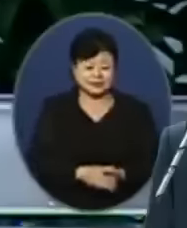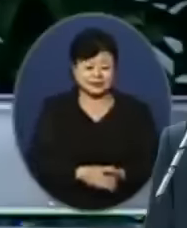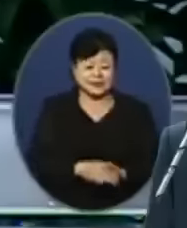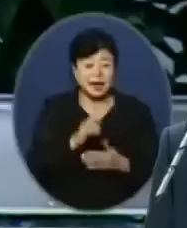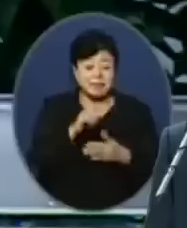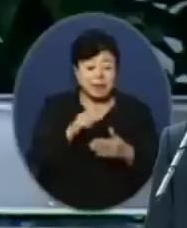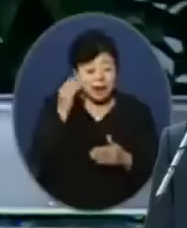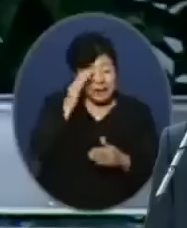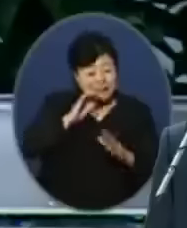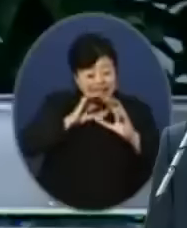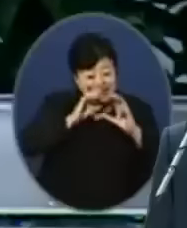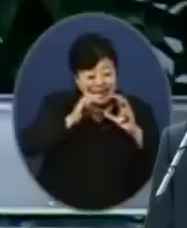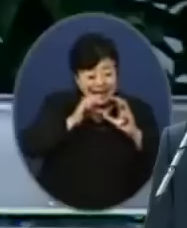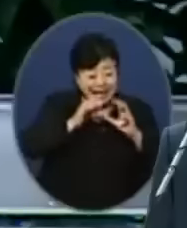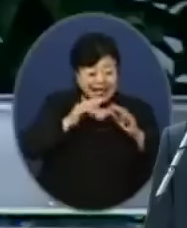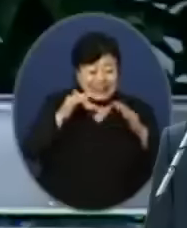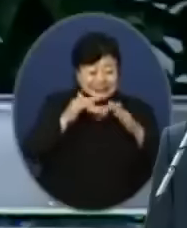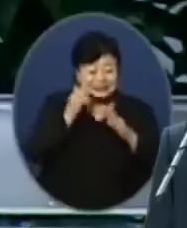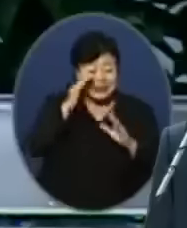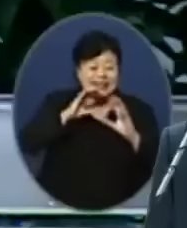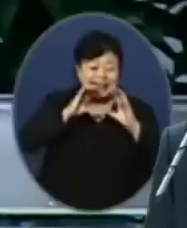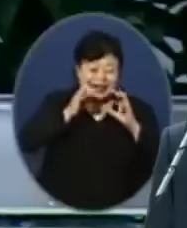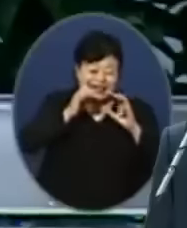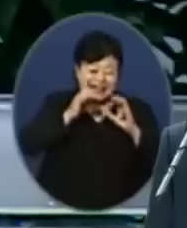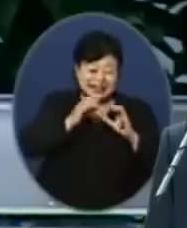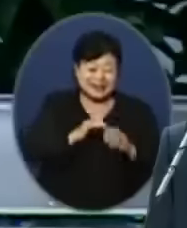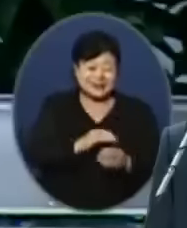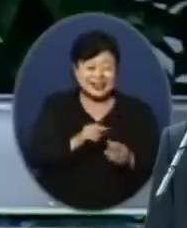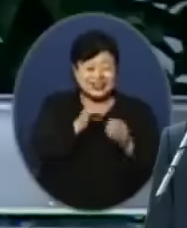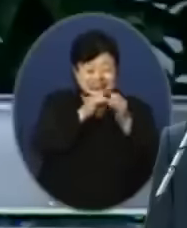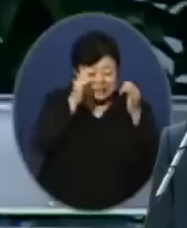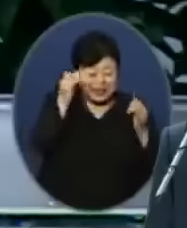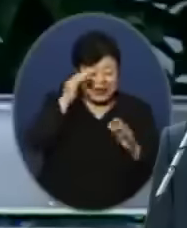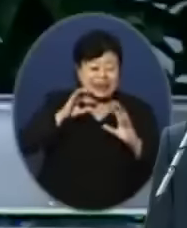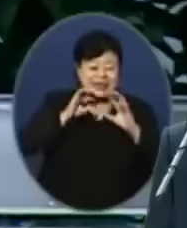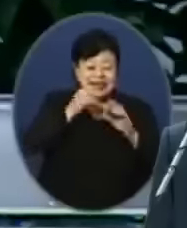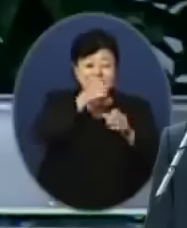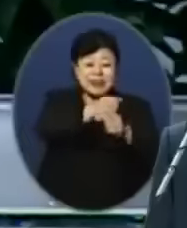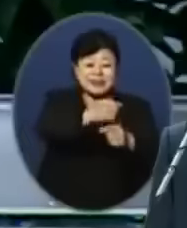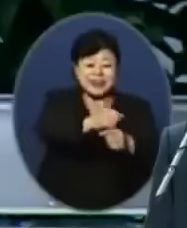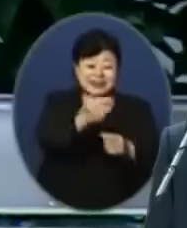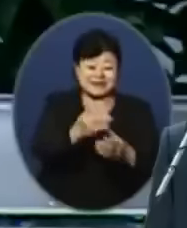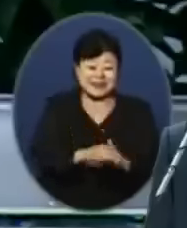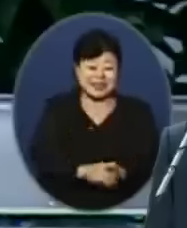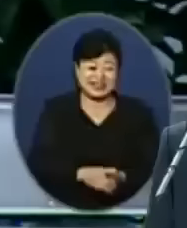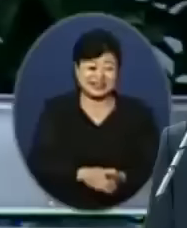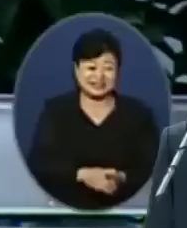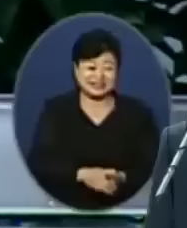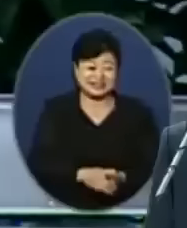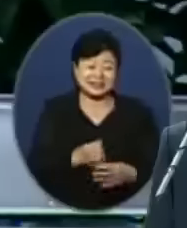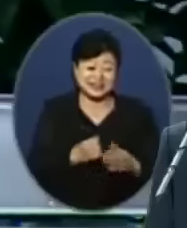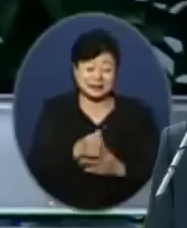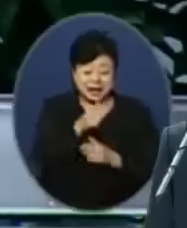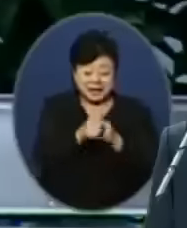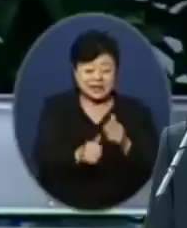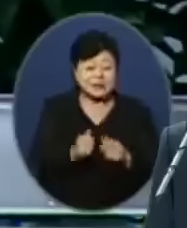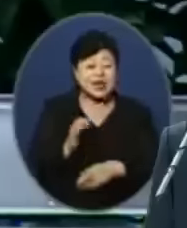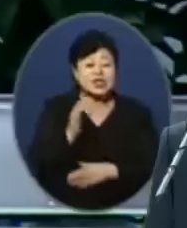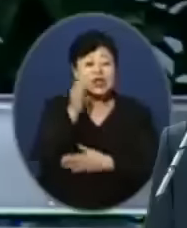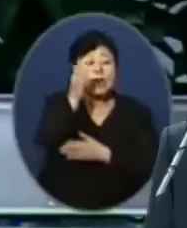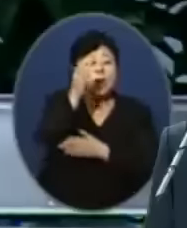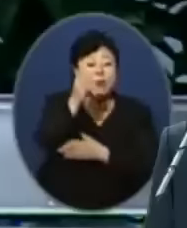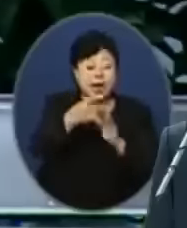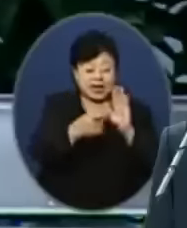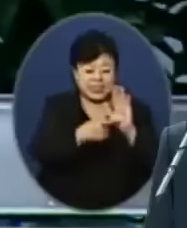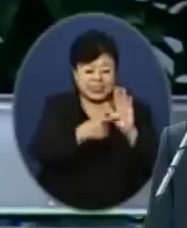여러분 마음 천국, 집안 천국, 우리 사회 천국을 만들어야 되는 것입니다. 그래야 하나님의 영광을 드러낼